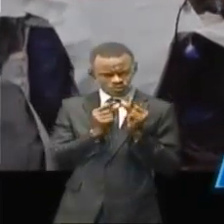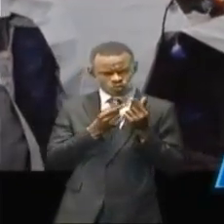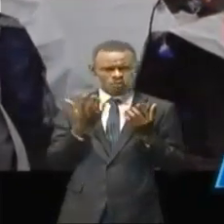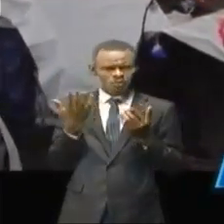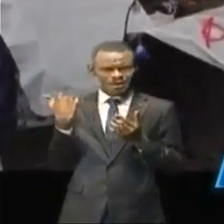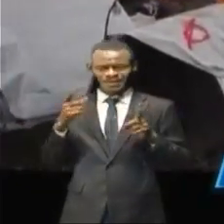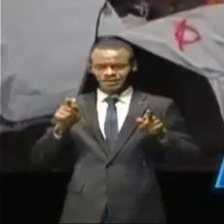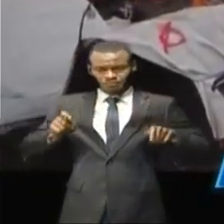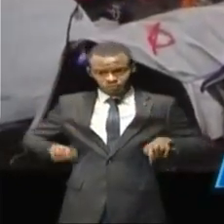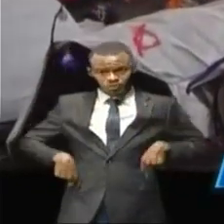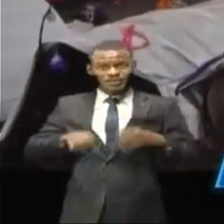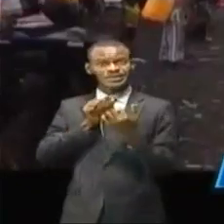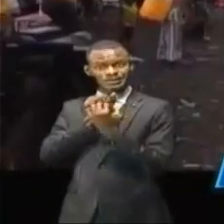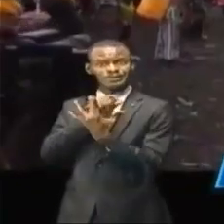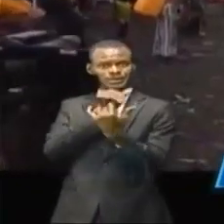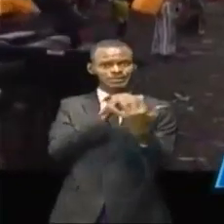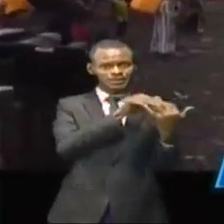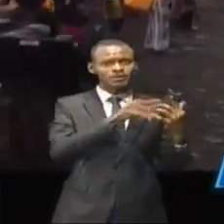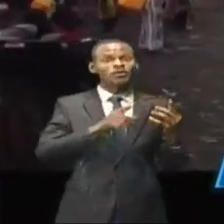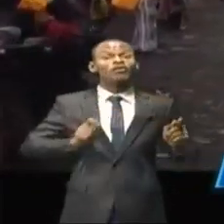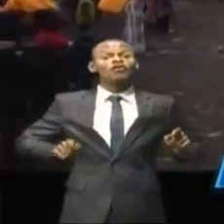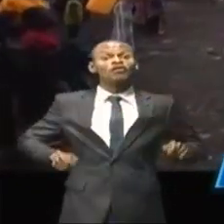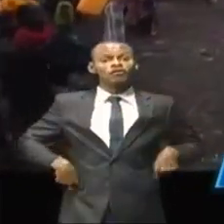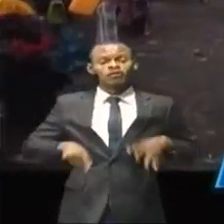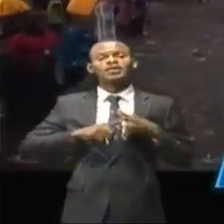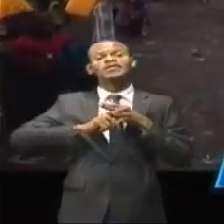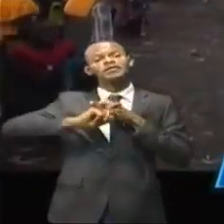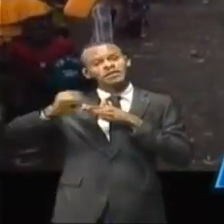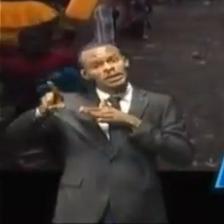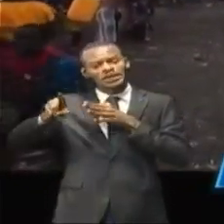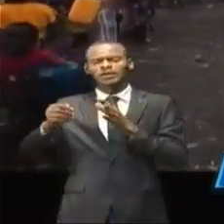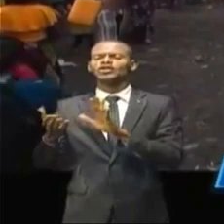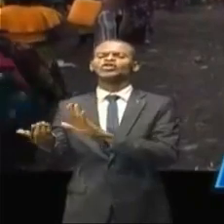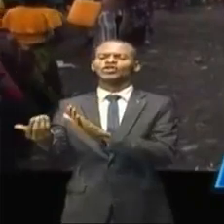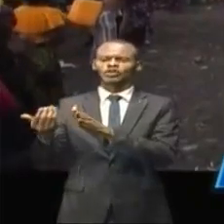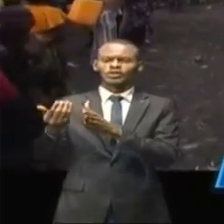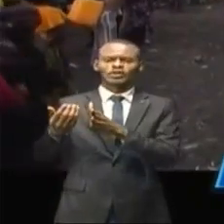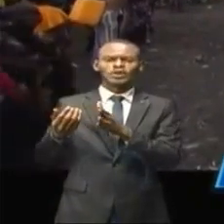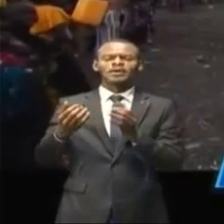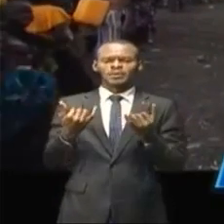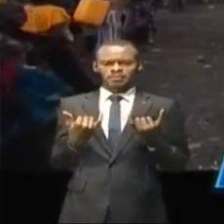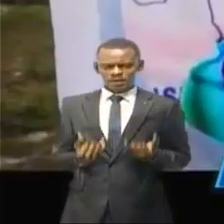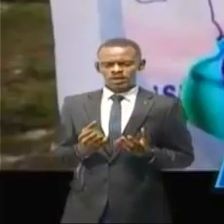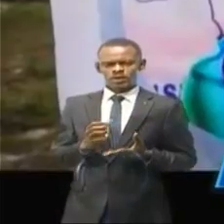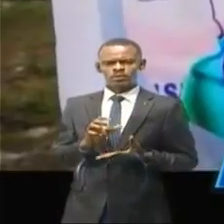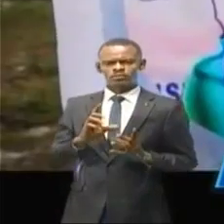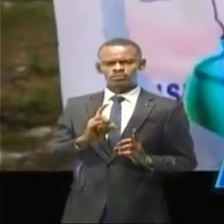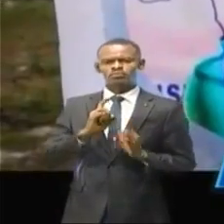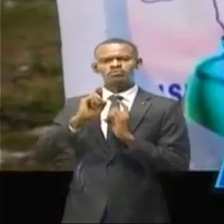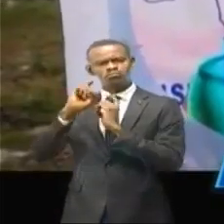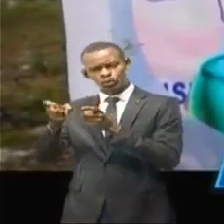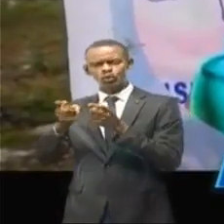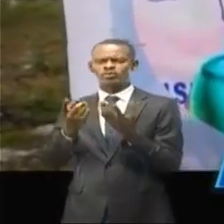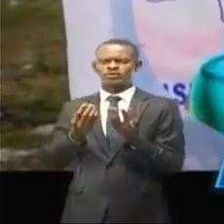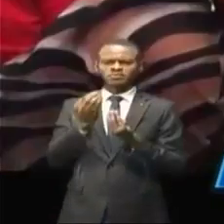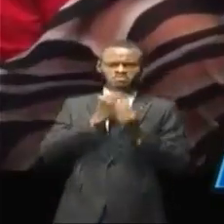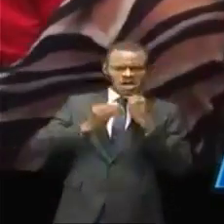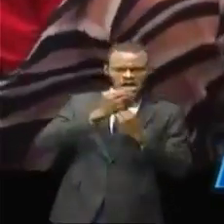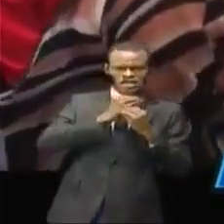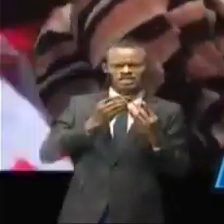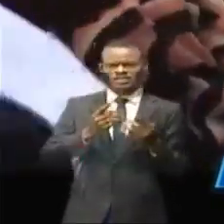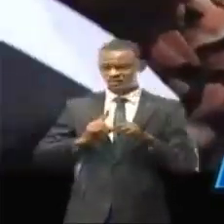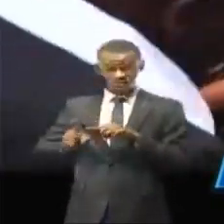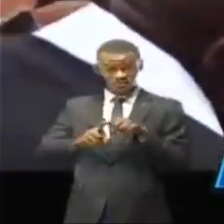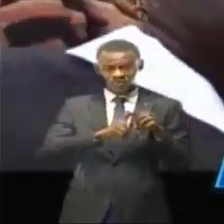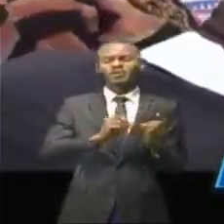commune de Karisimbi en ville de Goma, ont reçu le lundi 10 juillet 2023 une assistance en vivres et non-vivres, dont de la députée nationale honorable